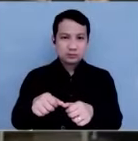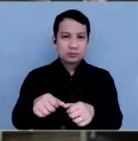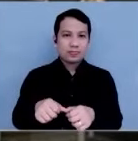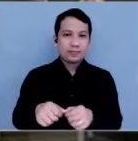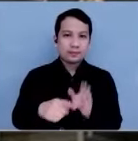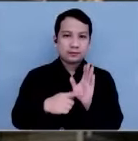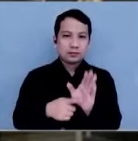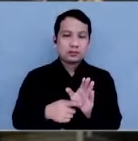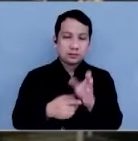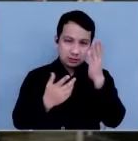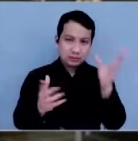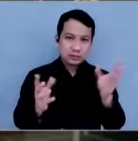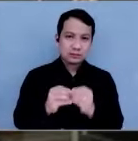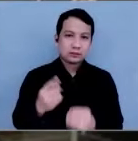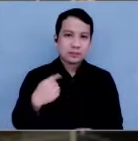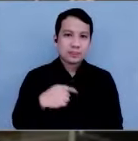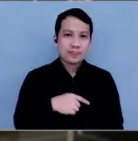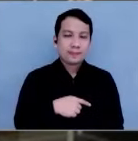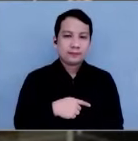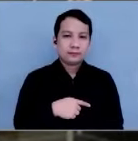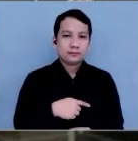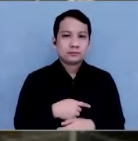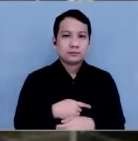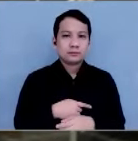yung mantra ng industriya that